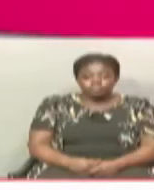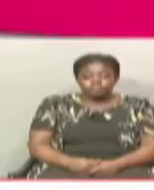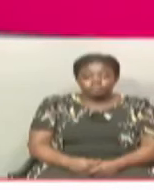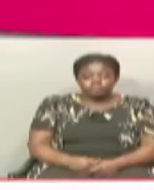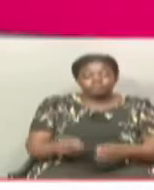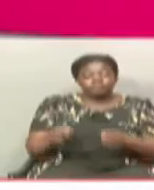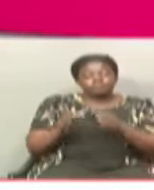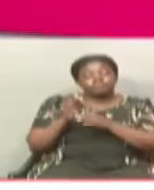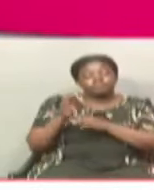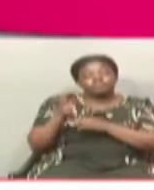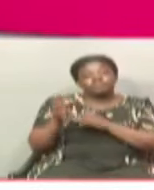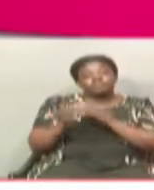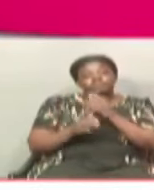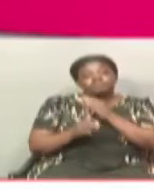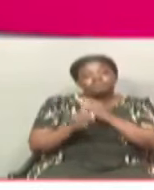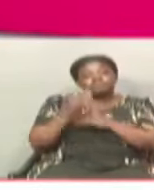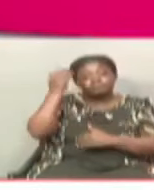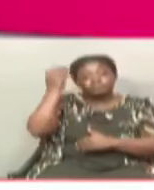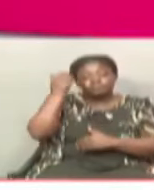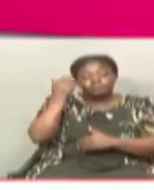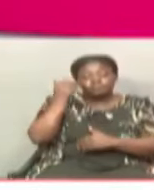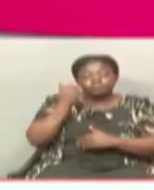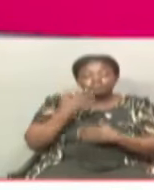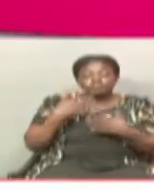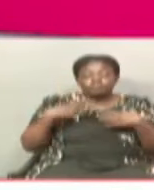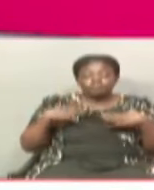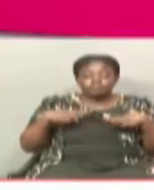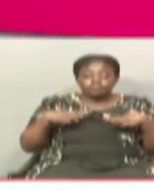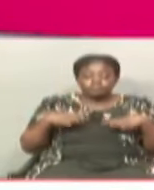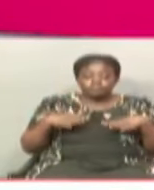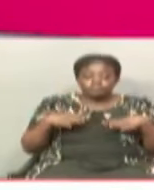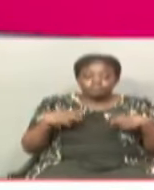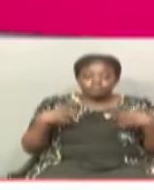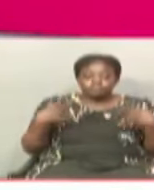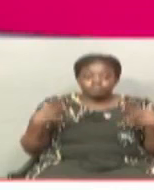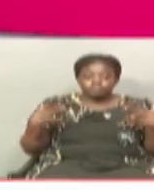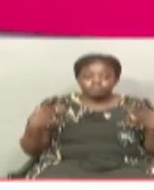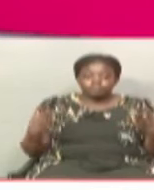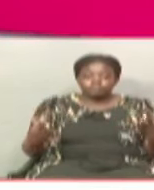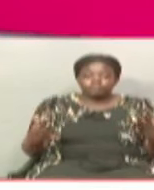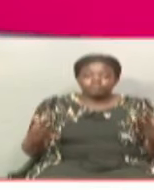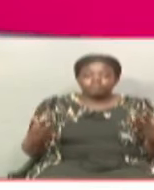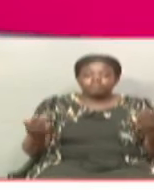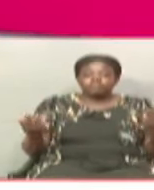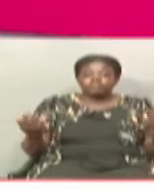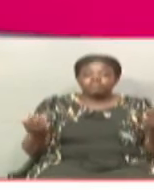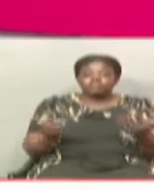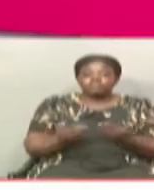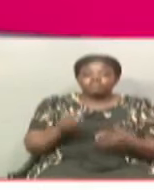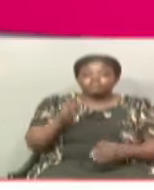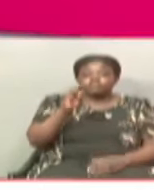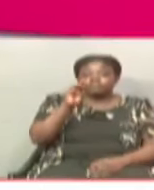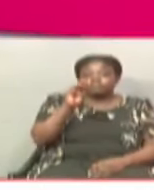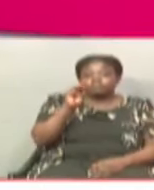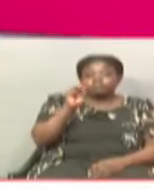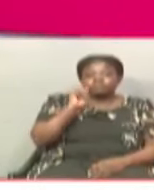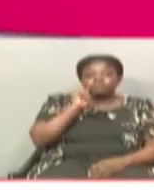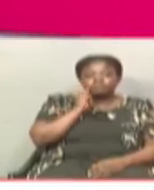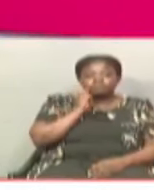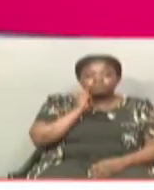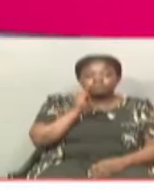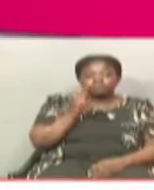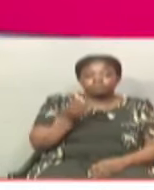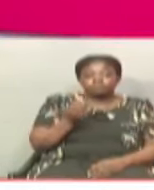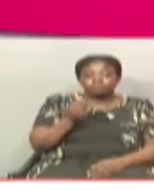Omwoyo gw'omugenzi omukama aguwummuze mirembe. Ate bwanamukulu w'ekigo ekyempigi